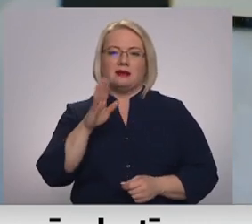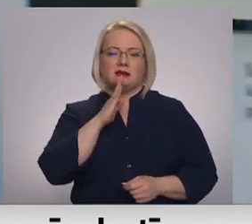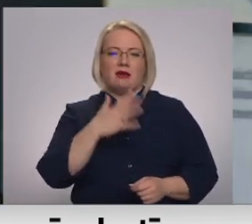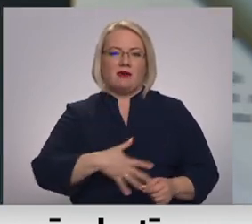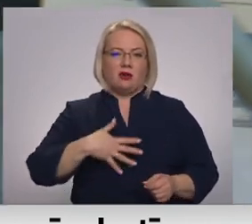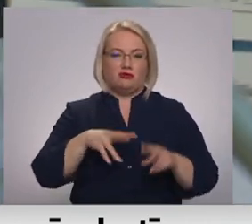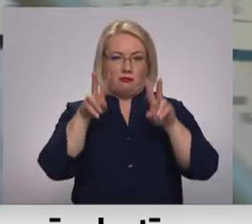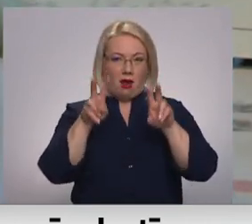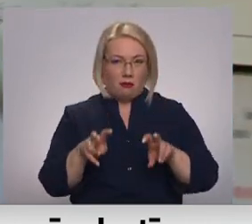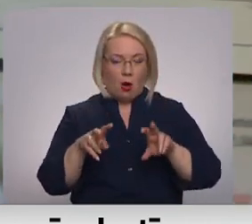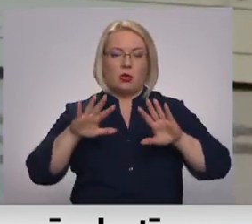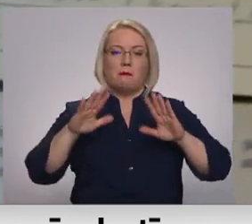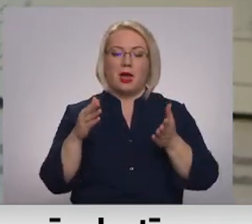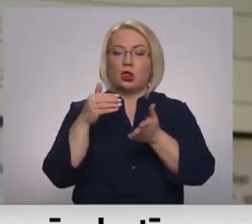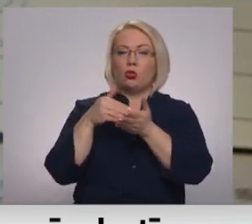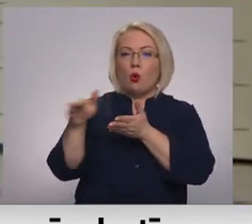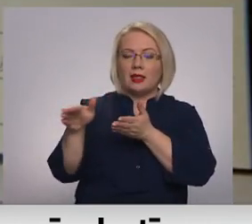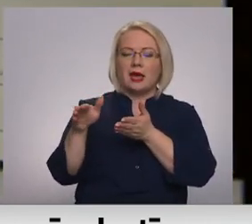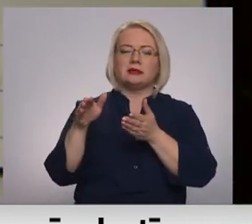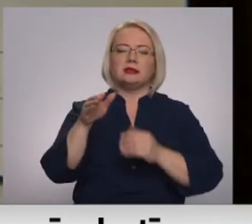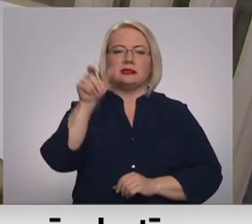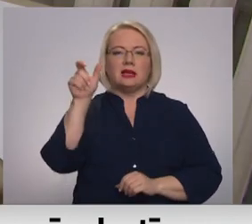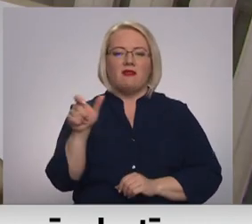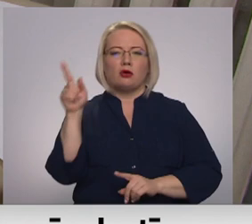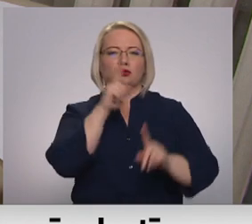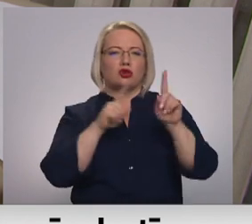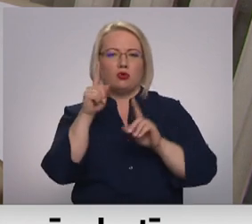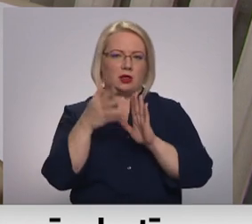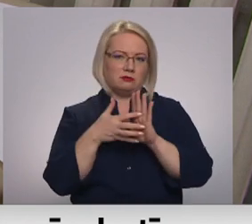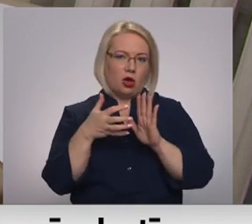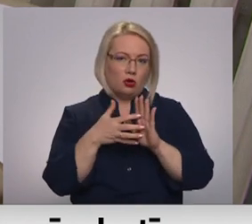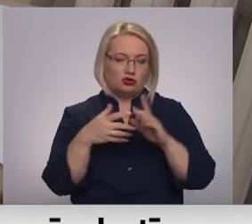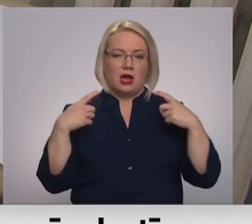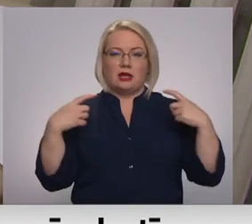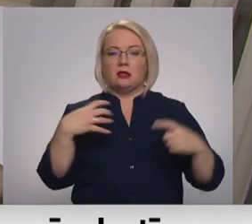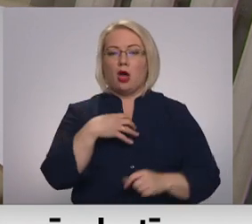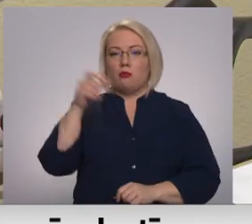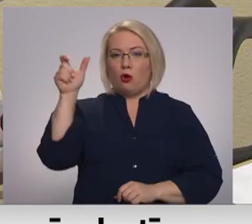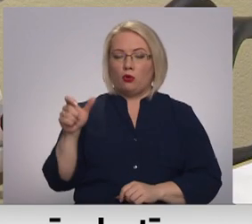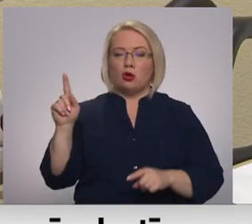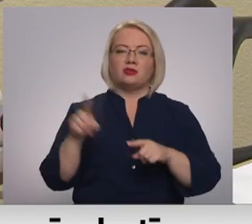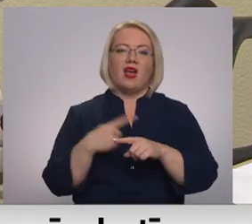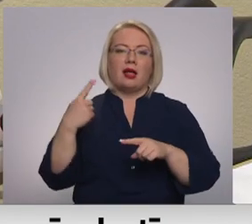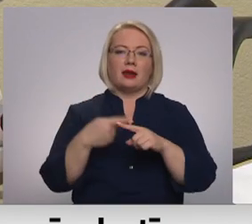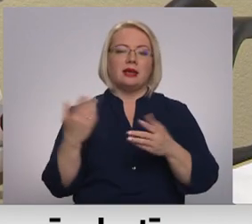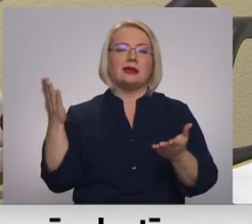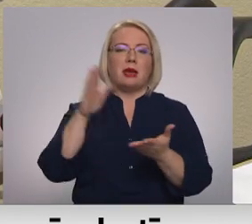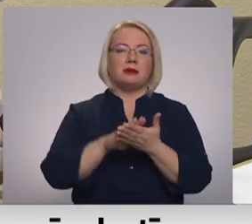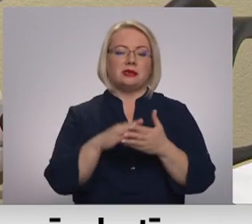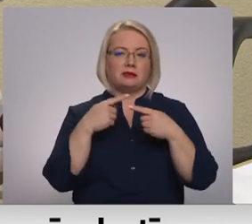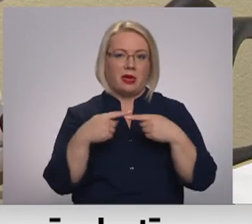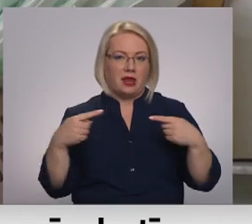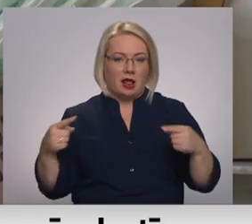pārbaudes, taču noliedzis pacientu seksuālu izmantošanu. Ģenerāla prokurors solīs vēlreiz iepazīties ar lietas materiāliem, to